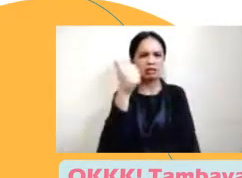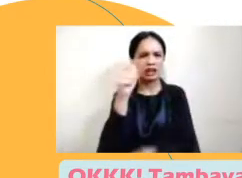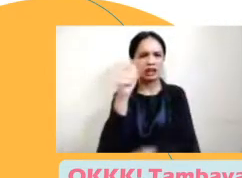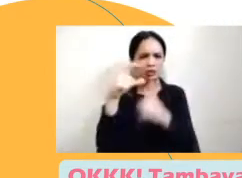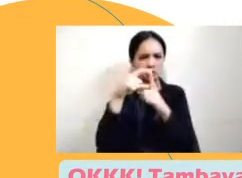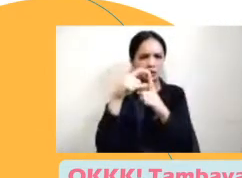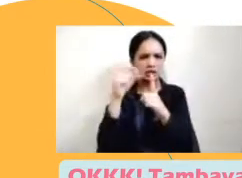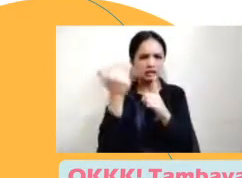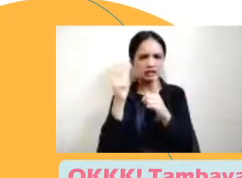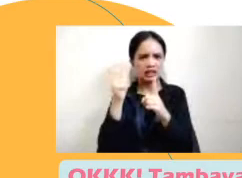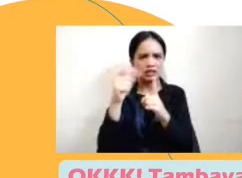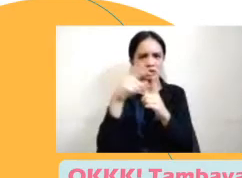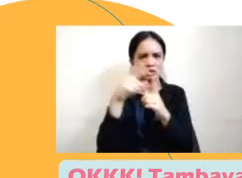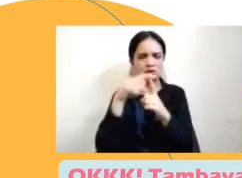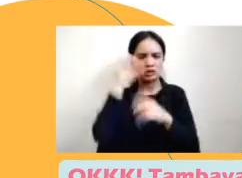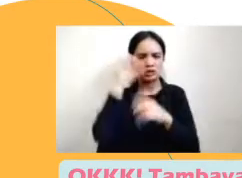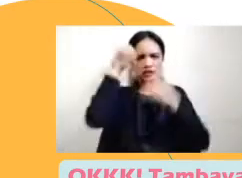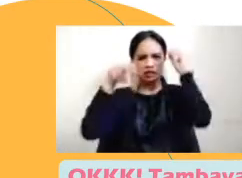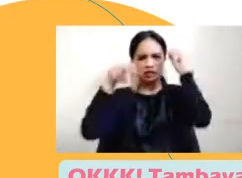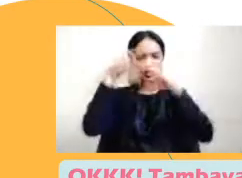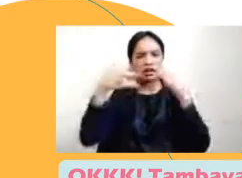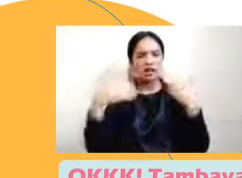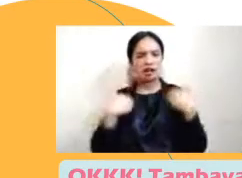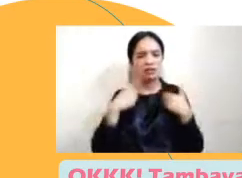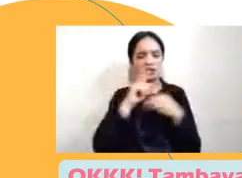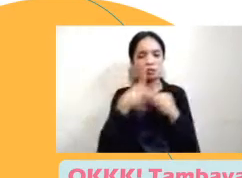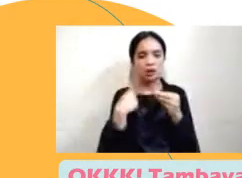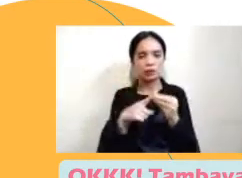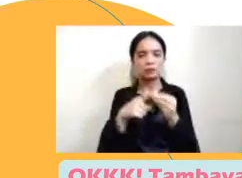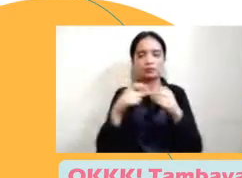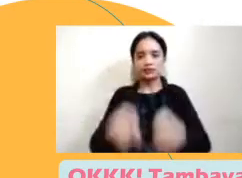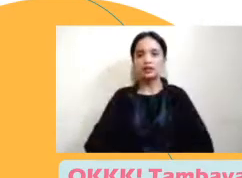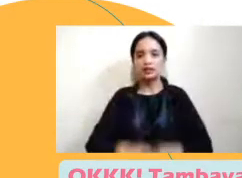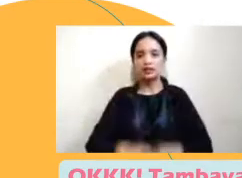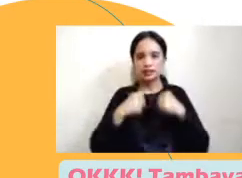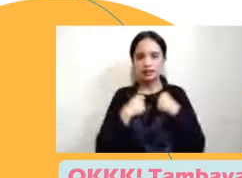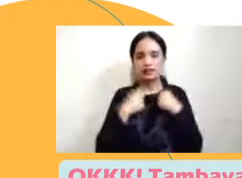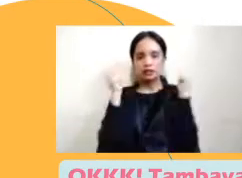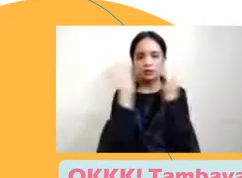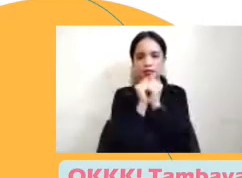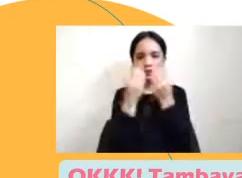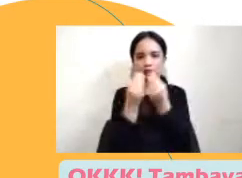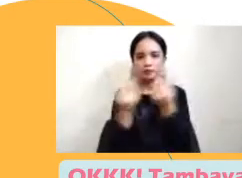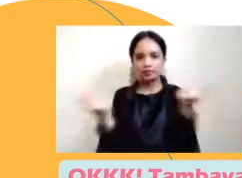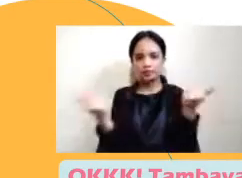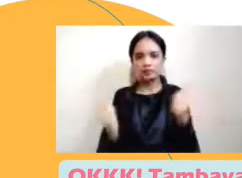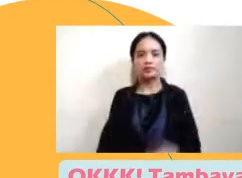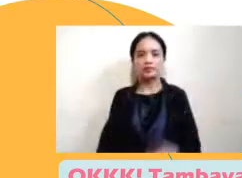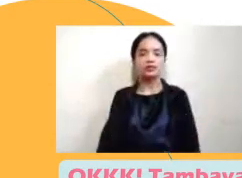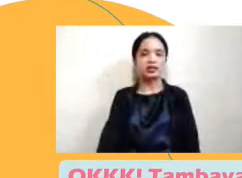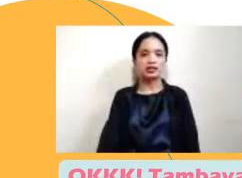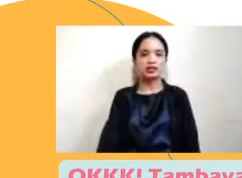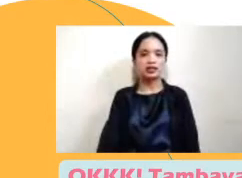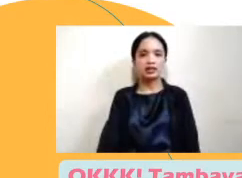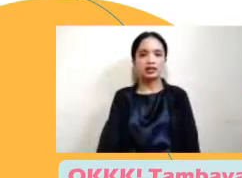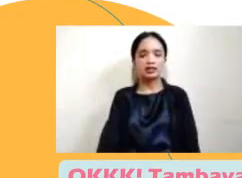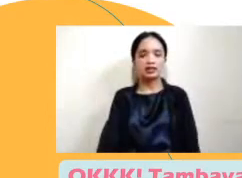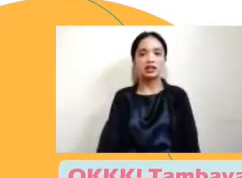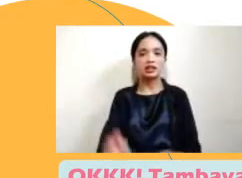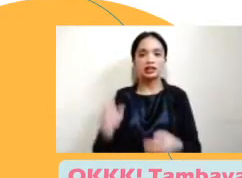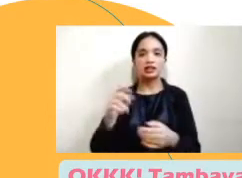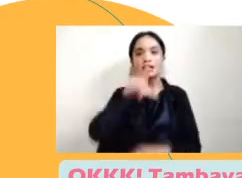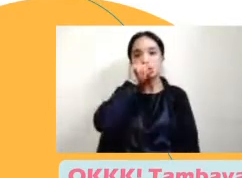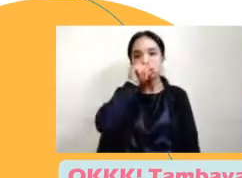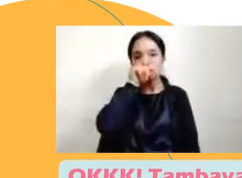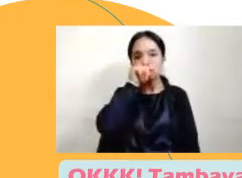10 keywords na may kinalaman sa pagbangon ng may paghilom. O, meron ang nauna. Ibon. Ay,